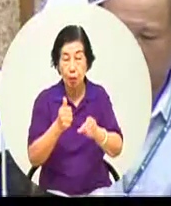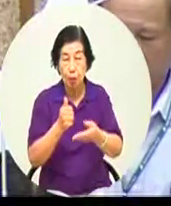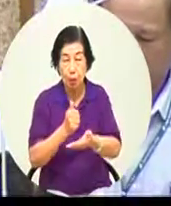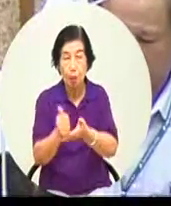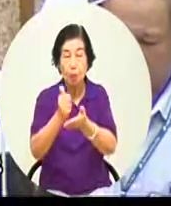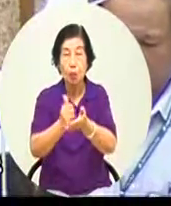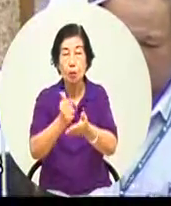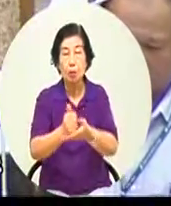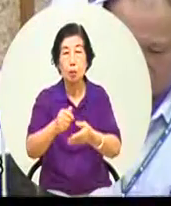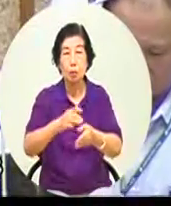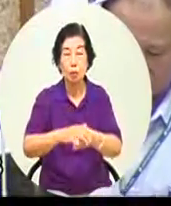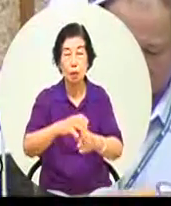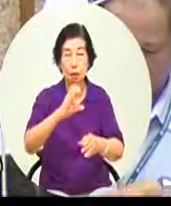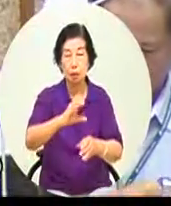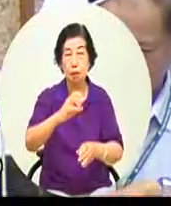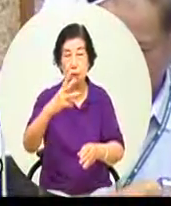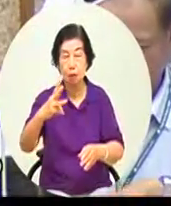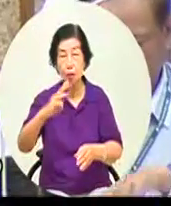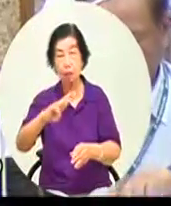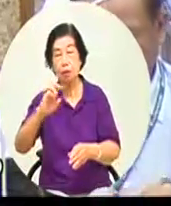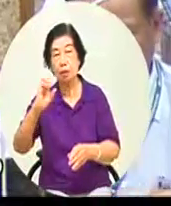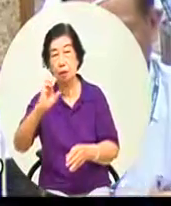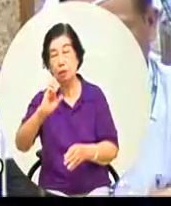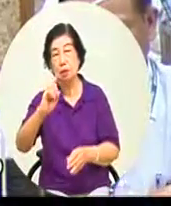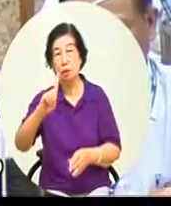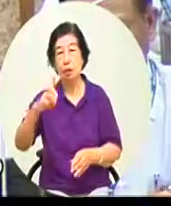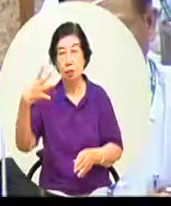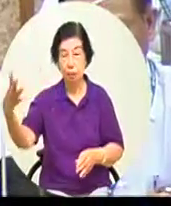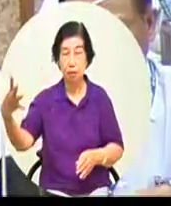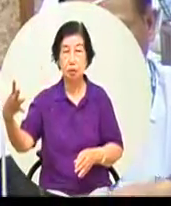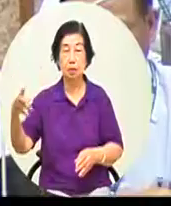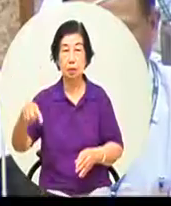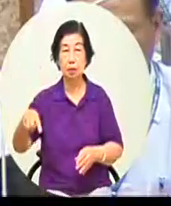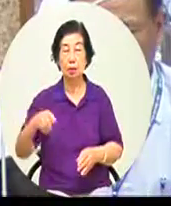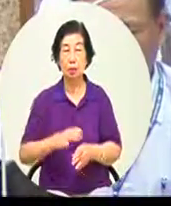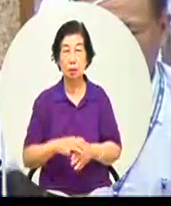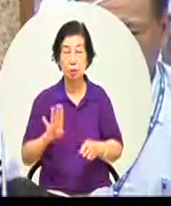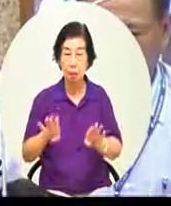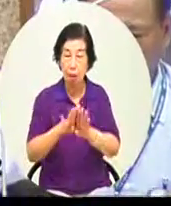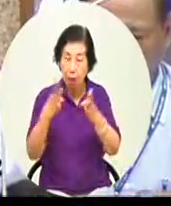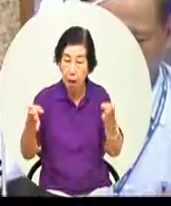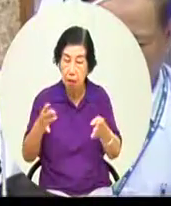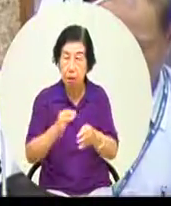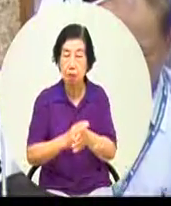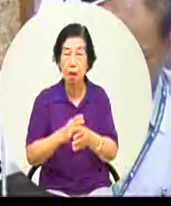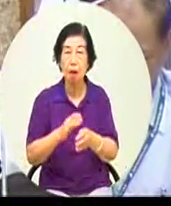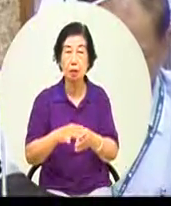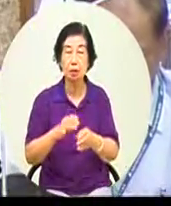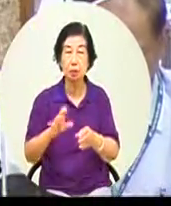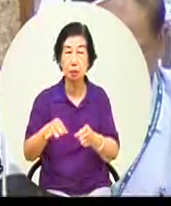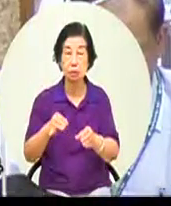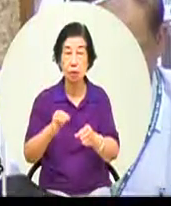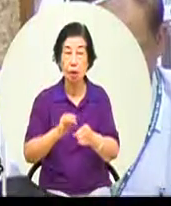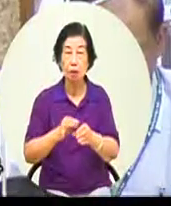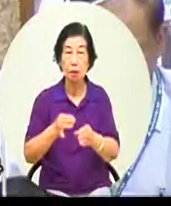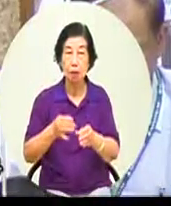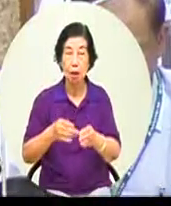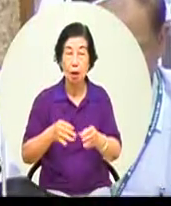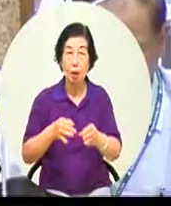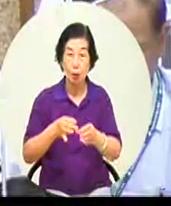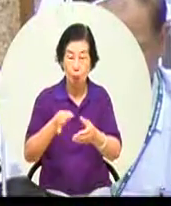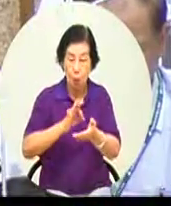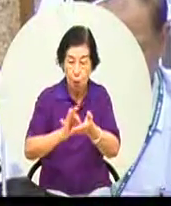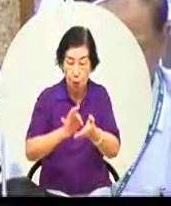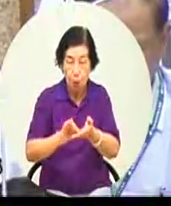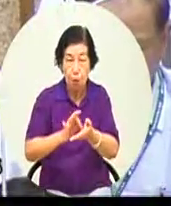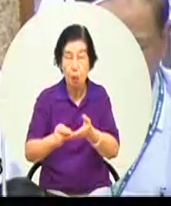分。那刚刚有议员有提到哈，就是说我们什么时候开始收费哦？我们原先是预计在暑假结束之后，但是暑假结